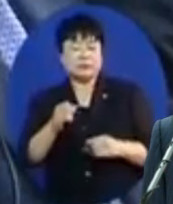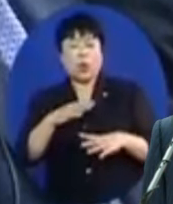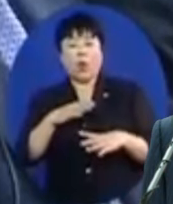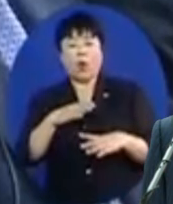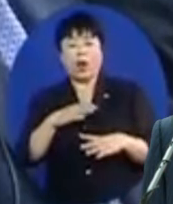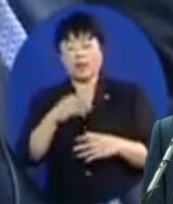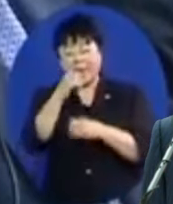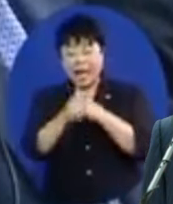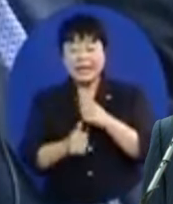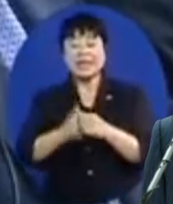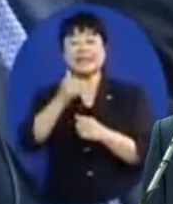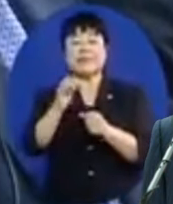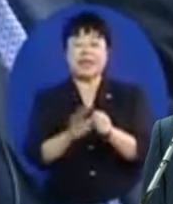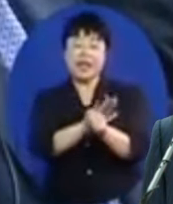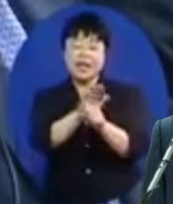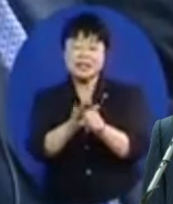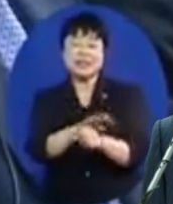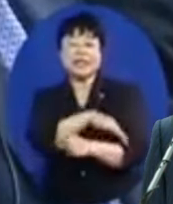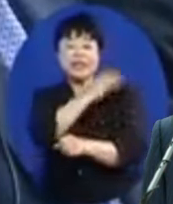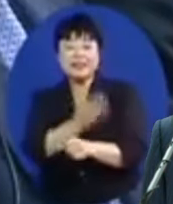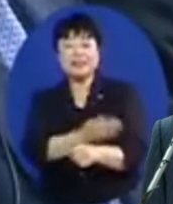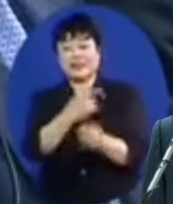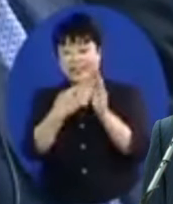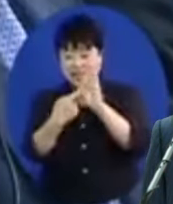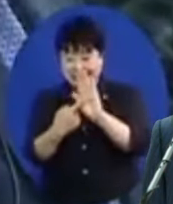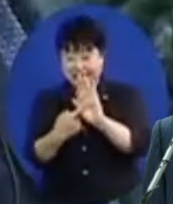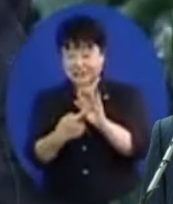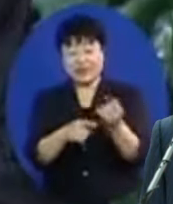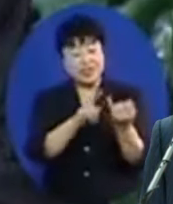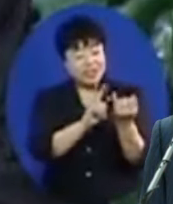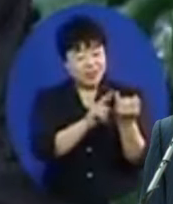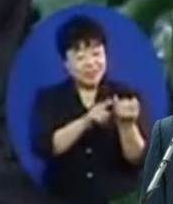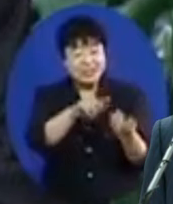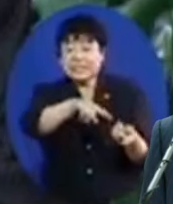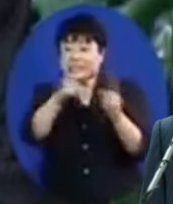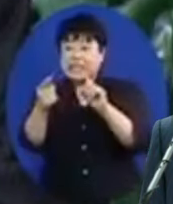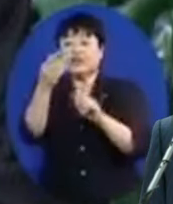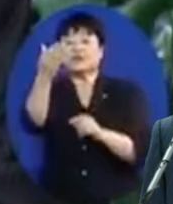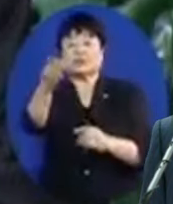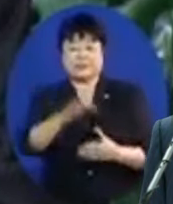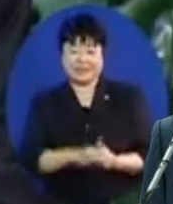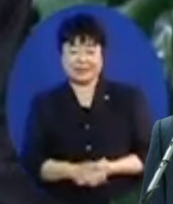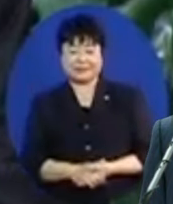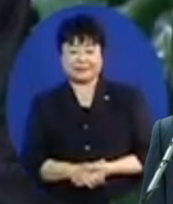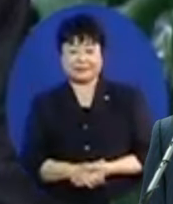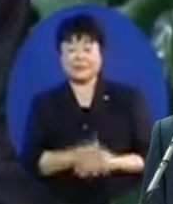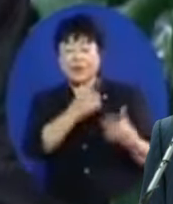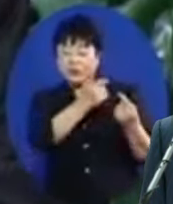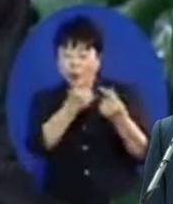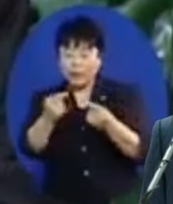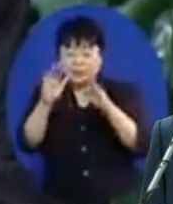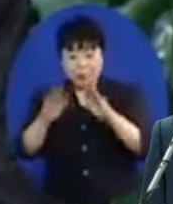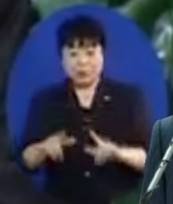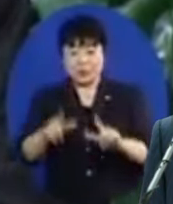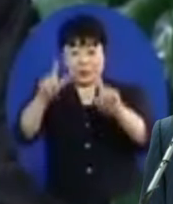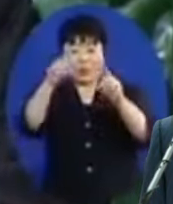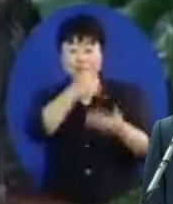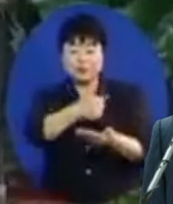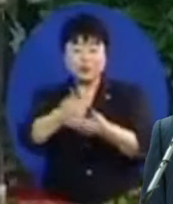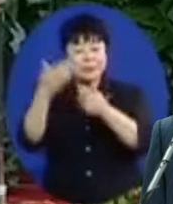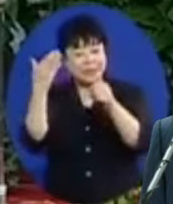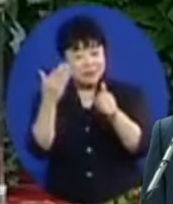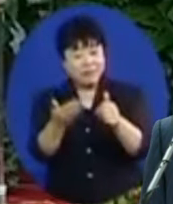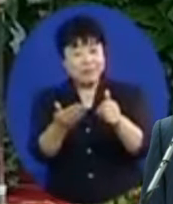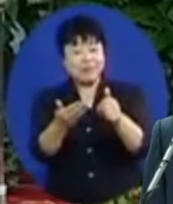놀라운 하나님의 사랑의 능력이 나타나서 그 여자를 살려주었습니다. 그와 같이 오늘날도